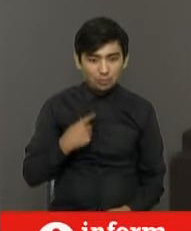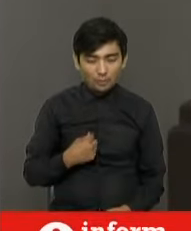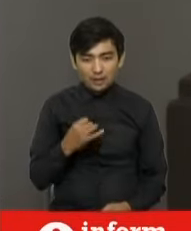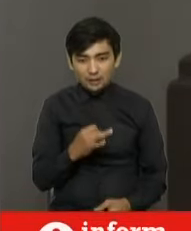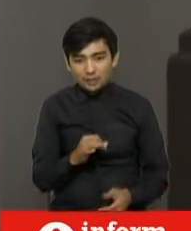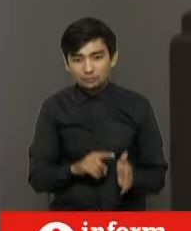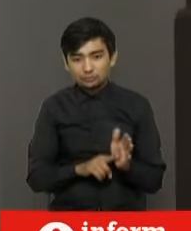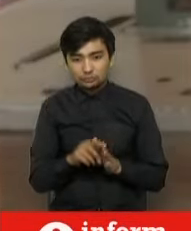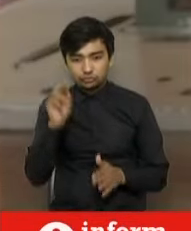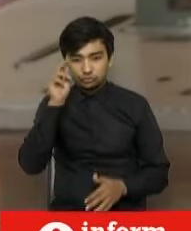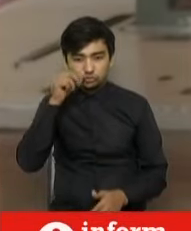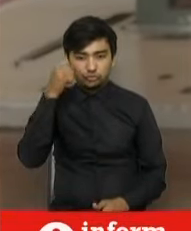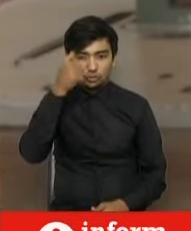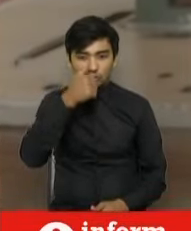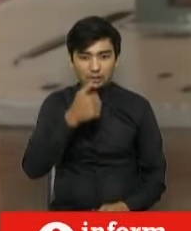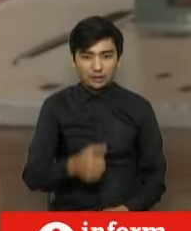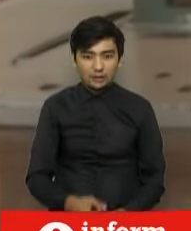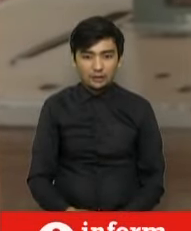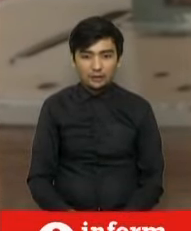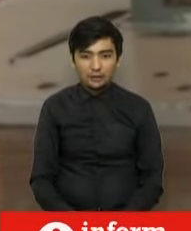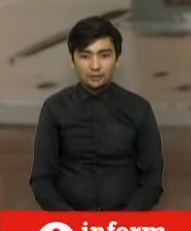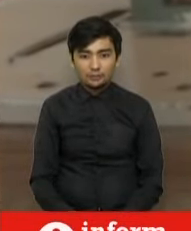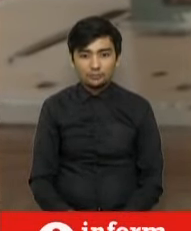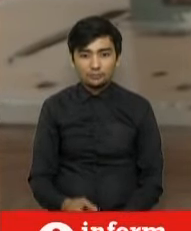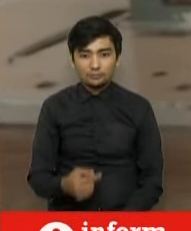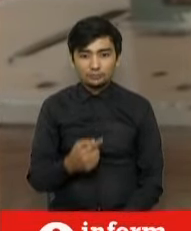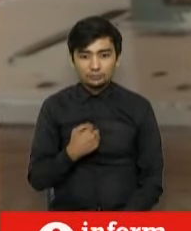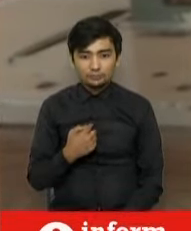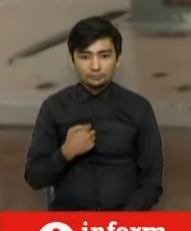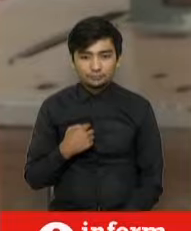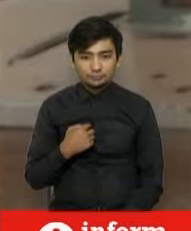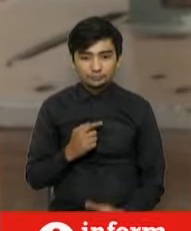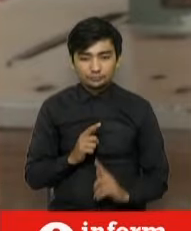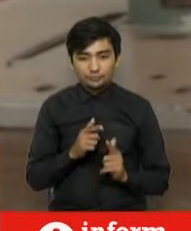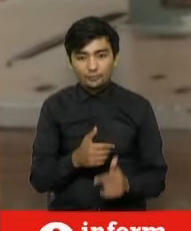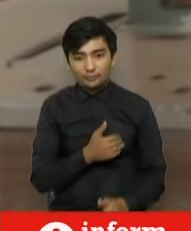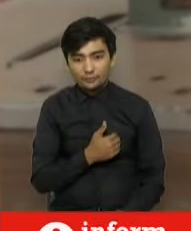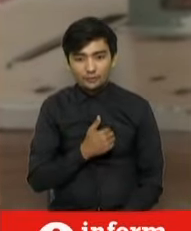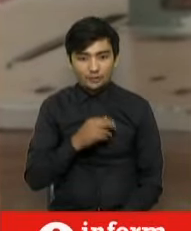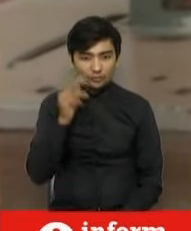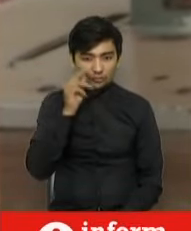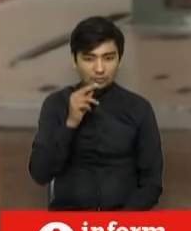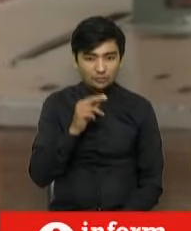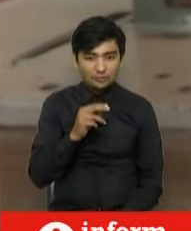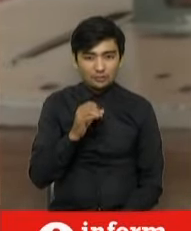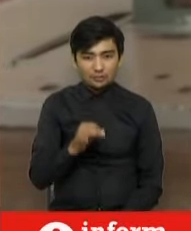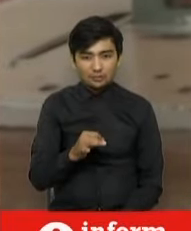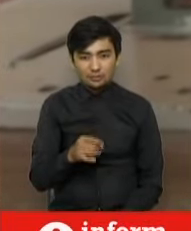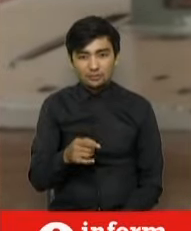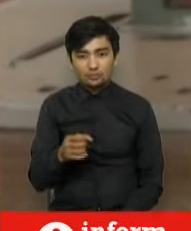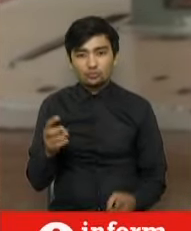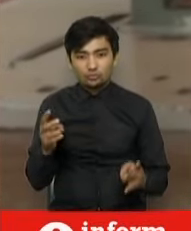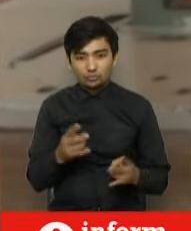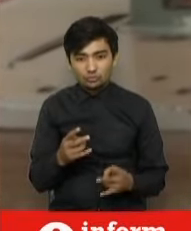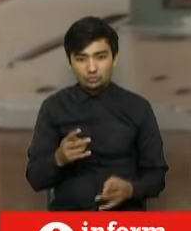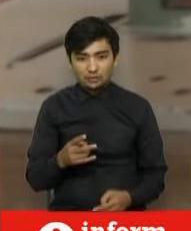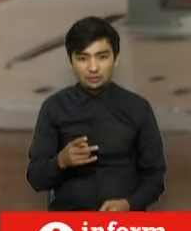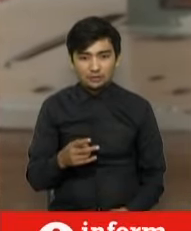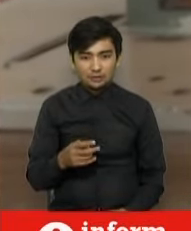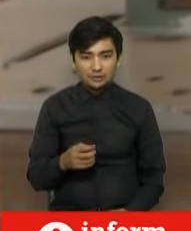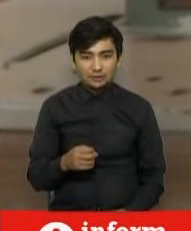стартовал учебный год. Пришел я на каменщика поступать. Почему обучаюсь? Потому что это нужно, для чего